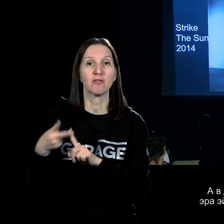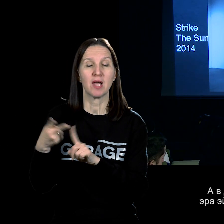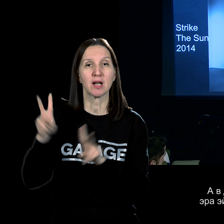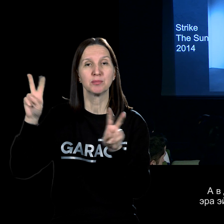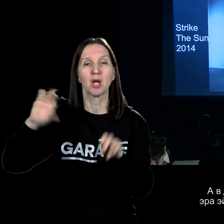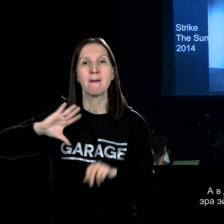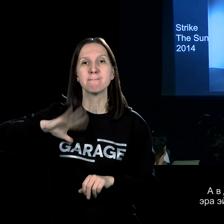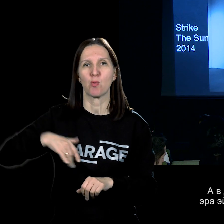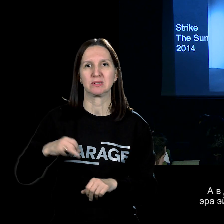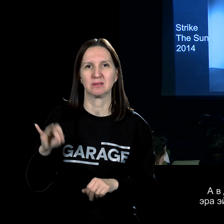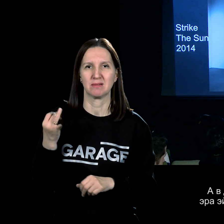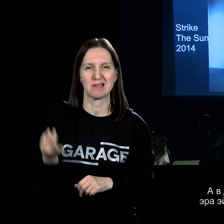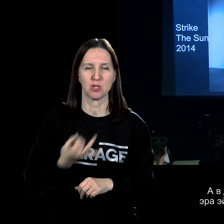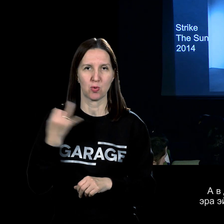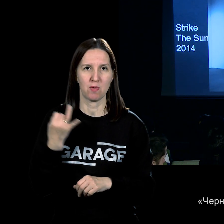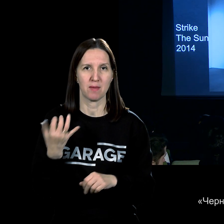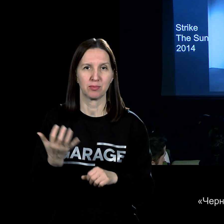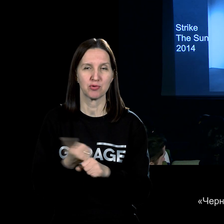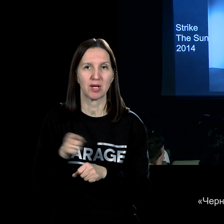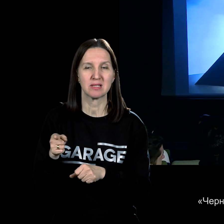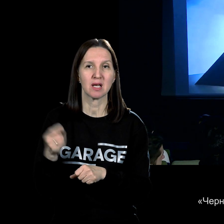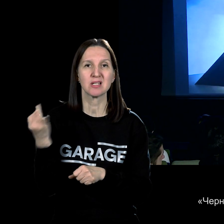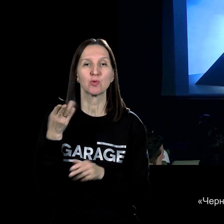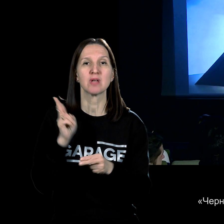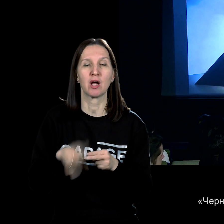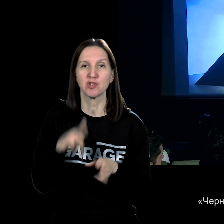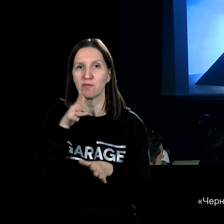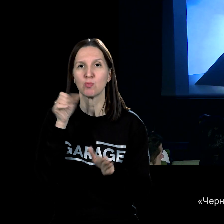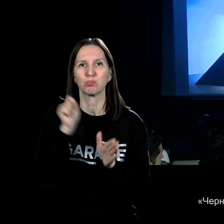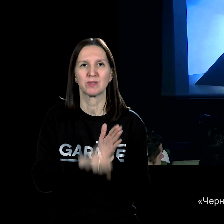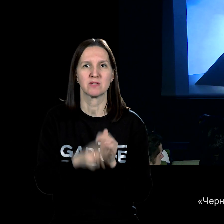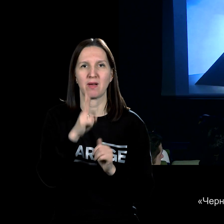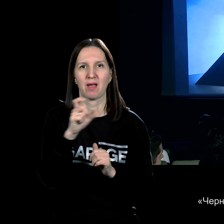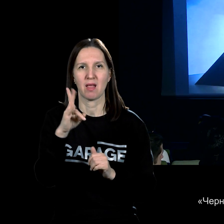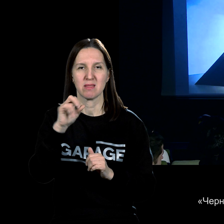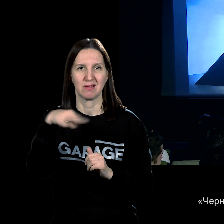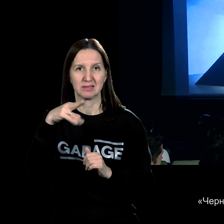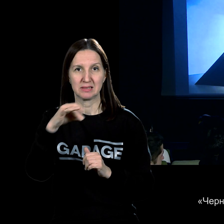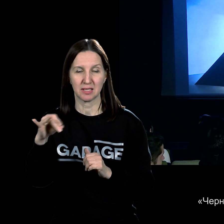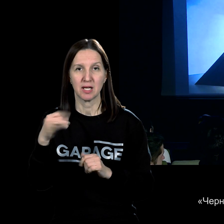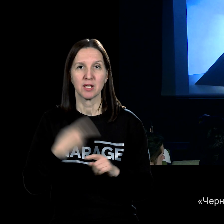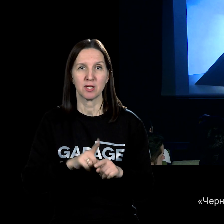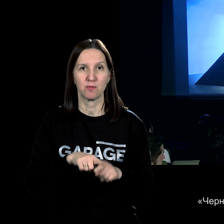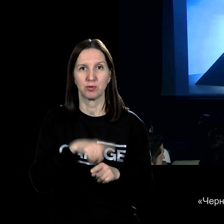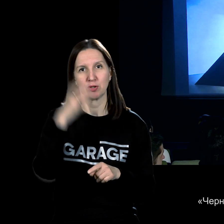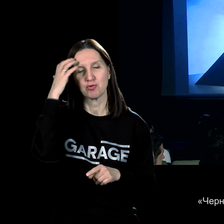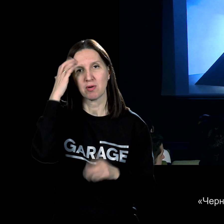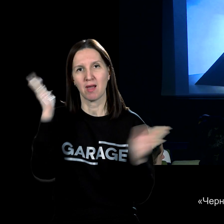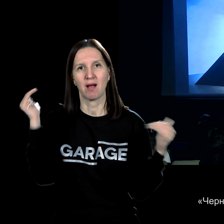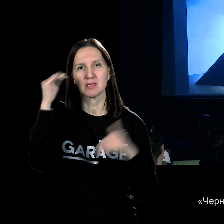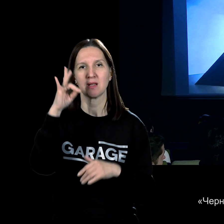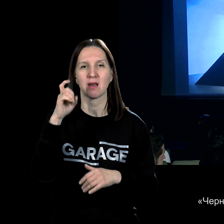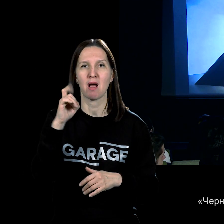эйфорическая эра заканчивается убийством Кеннеди. Начинается и вот эта черная на черном картина Рейнхарда, и